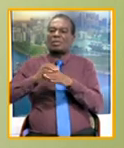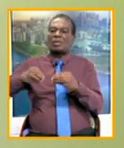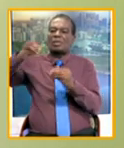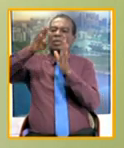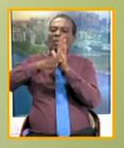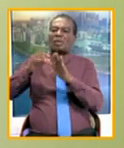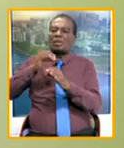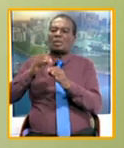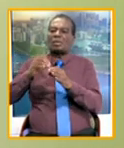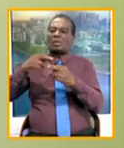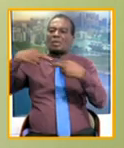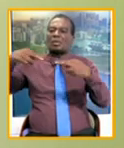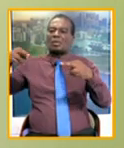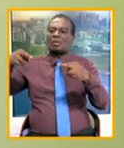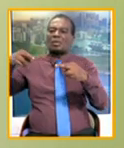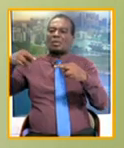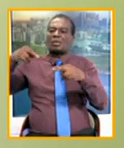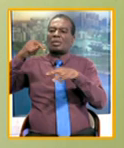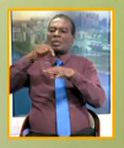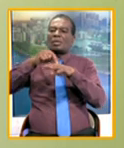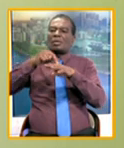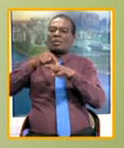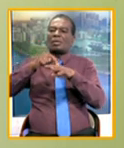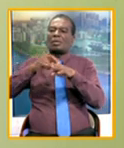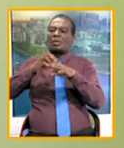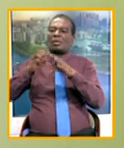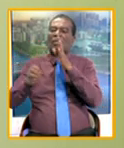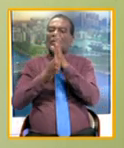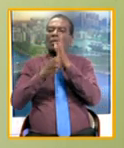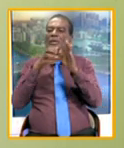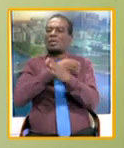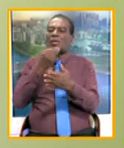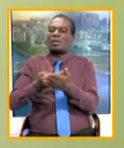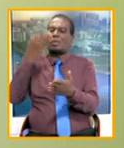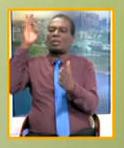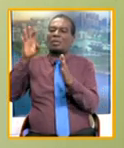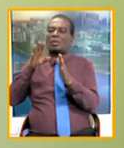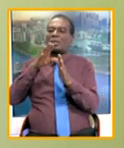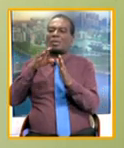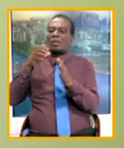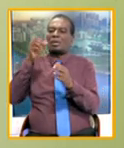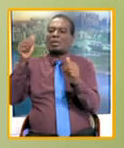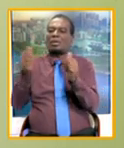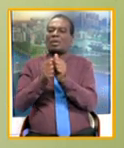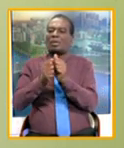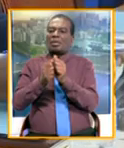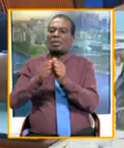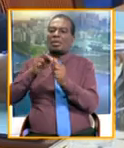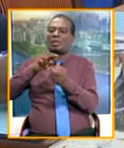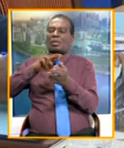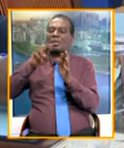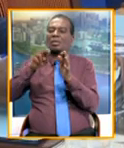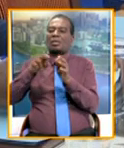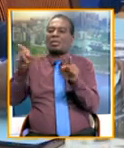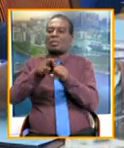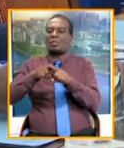des relations donc de coopération économique et financière avec la République de Maurice.